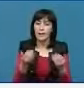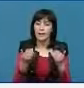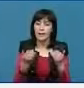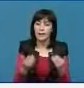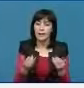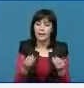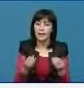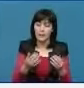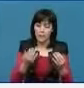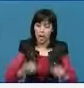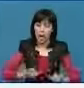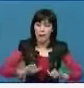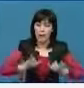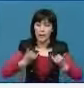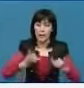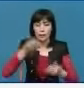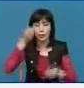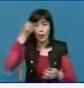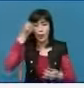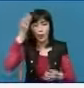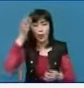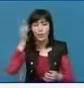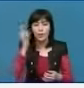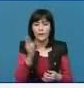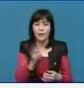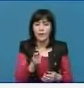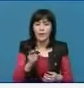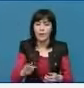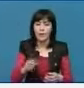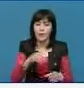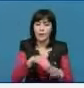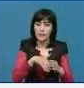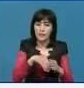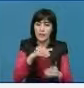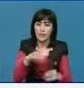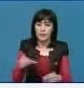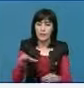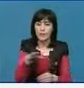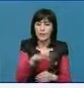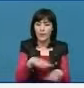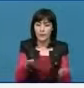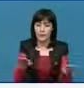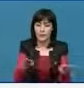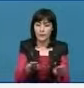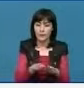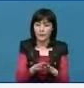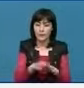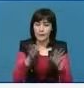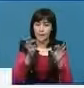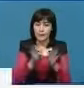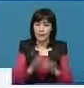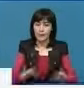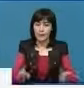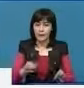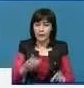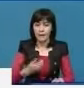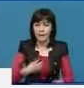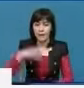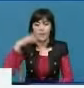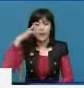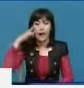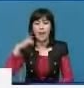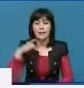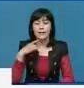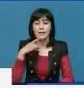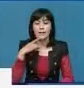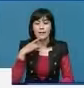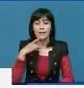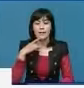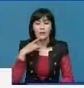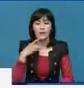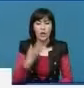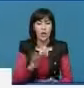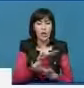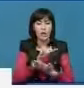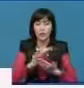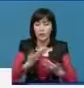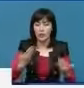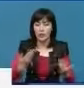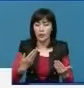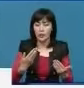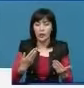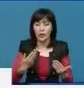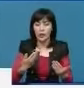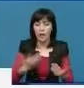халық, сауатты халық. Сайлаудың барлығын, алдық демократия бізді Қазақстанда. Ешқандай бұнда